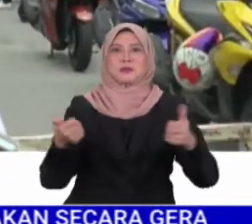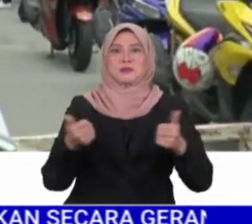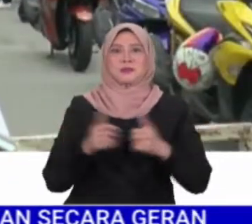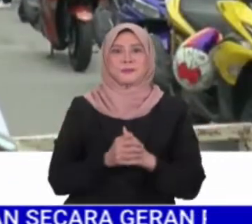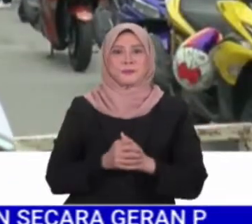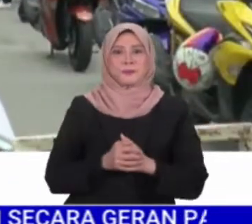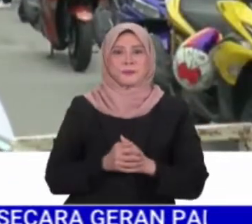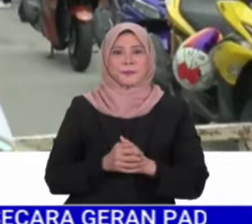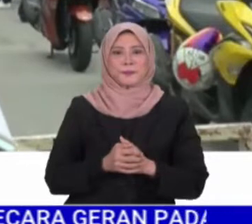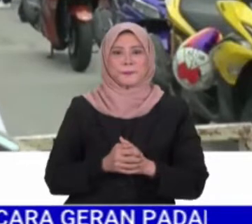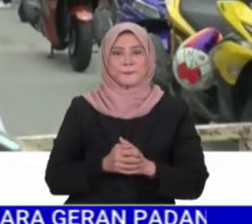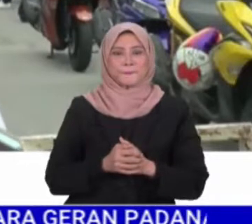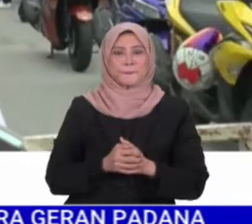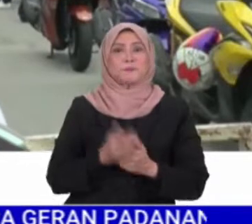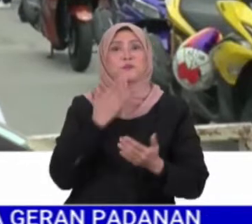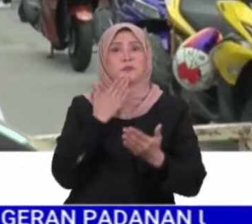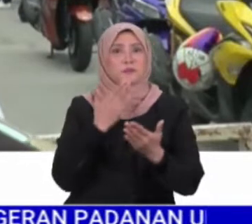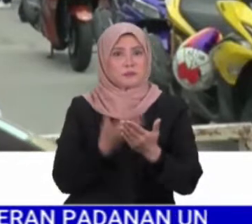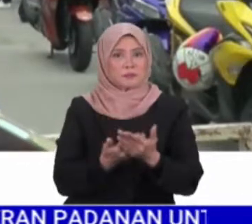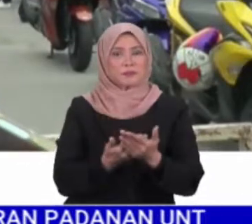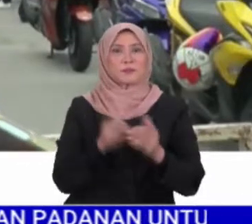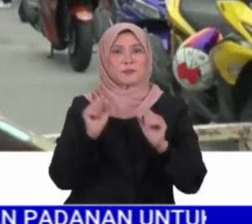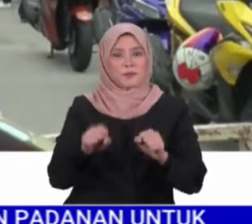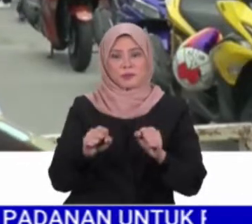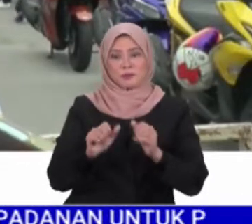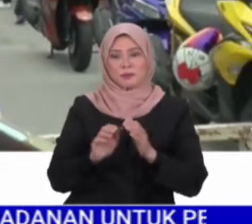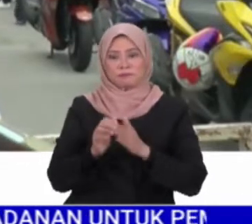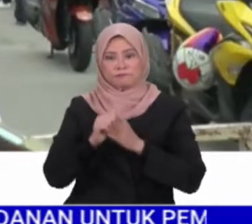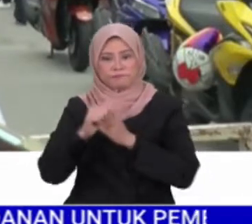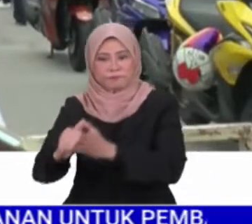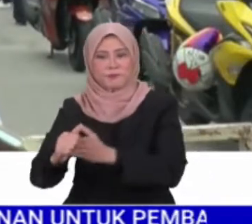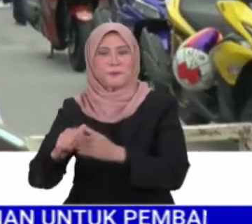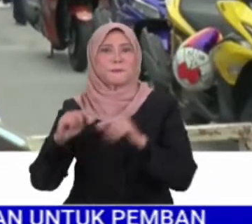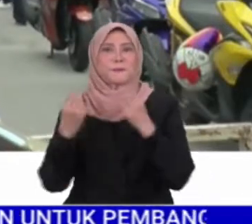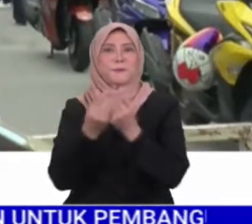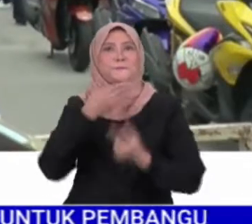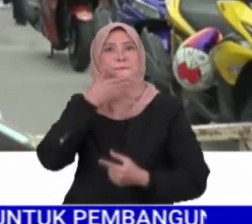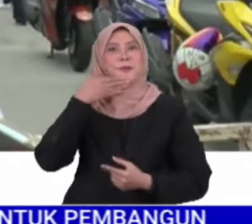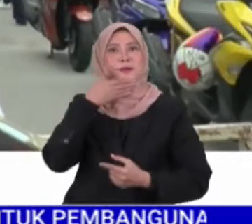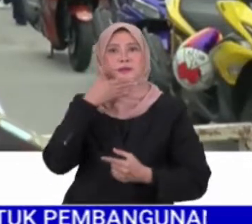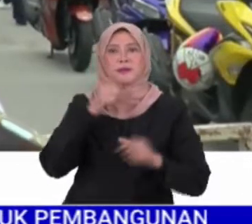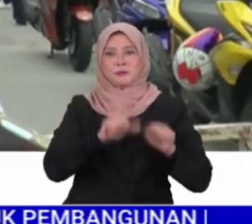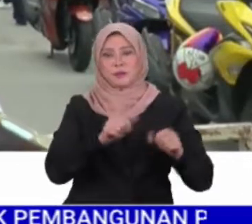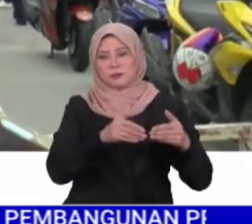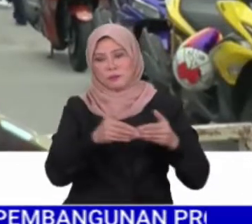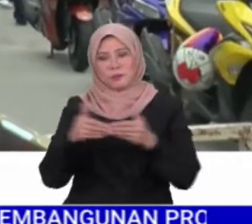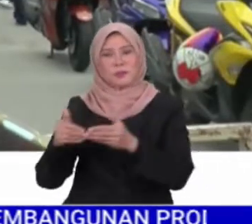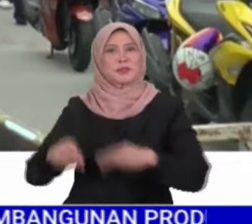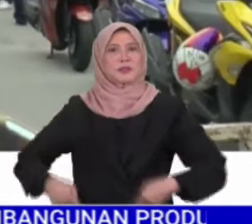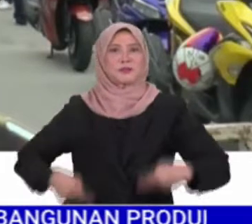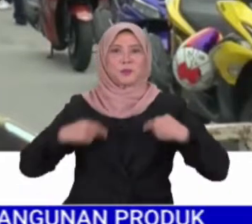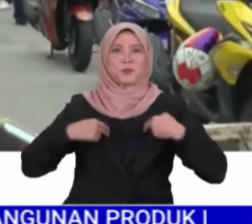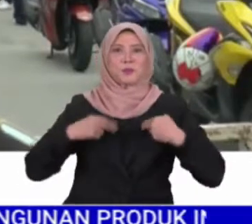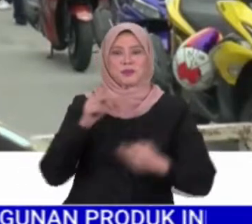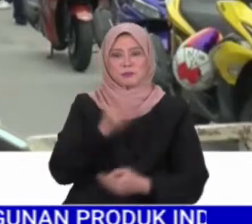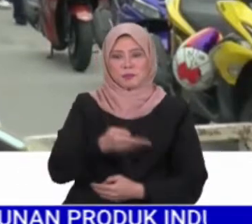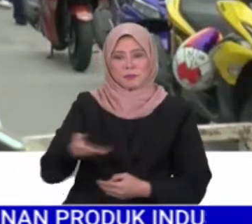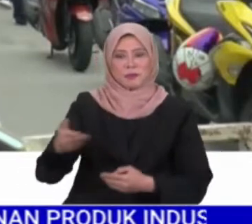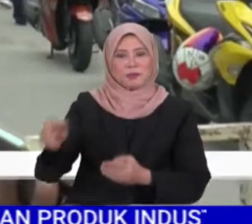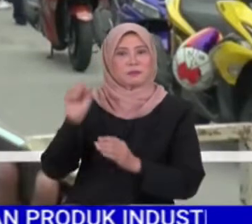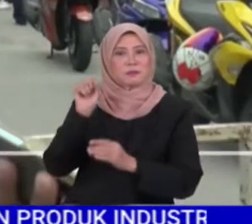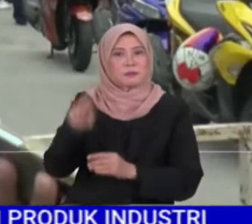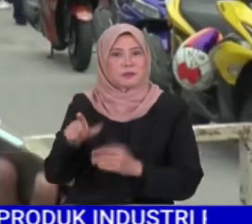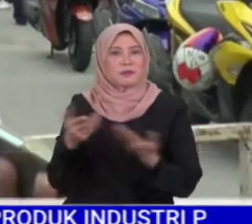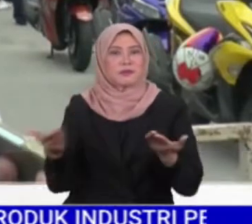terbaik. Bukan itu sahaja, dia juga menjadi pemangkin belia untuk memastikan kelangsungan kehidupan baik daripada kos sara hidup dan juga dalam masa sama